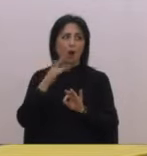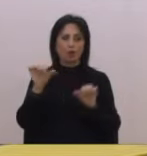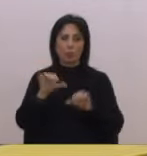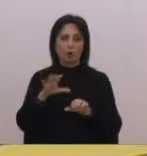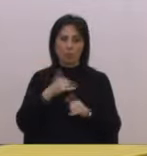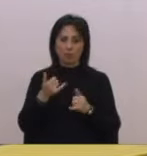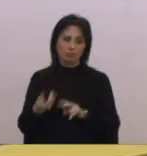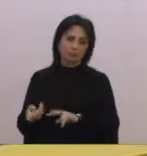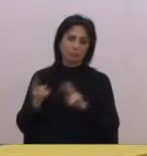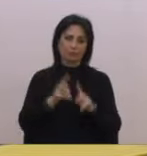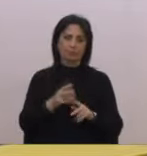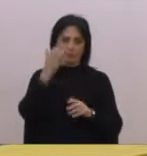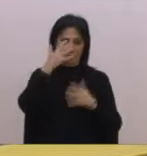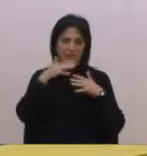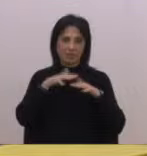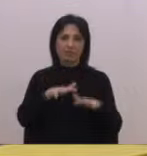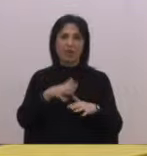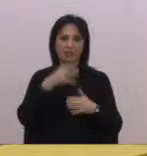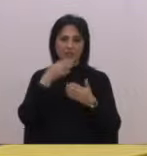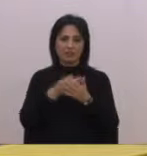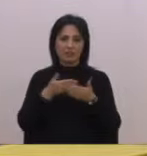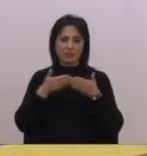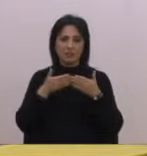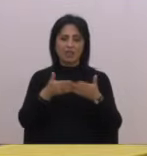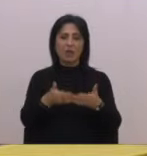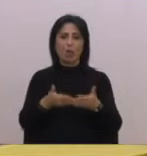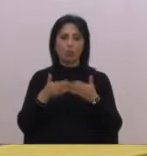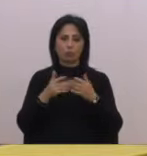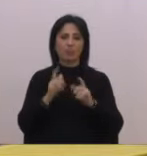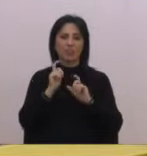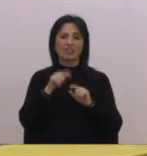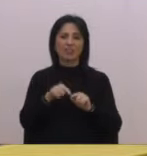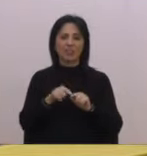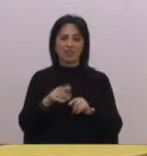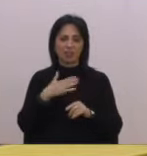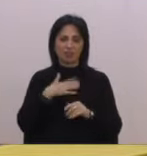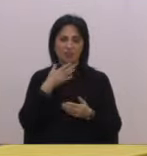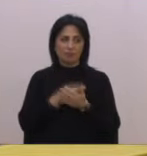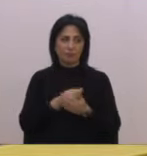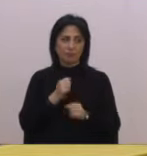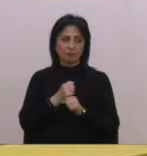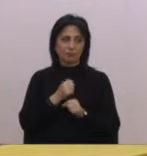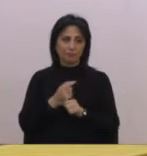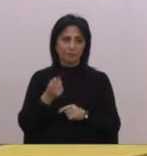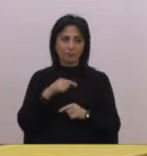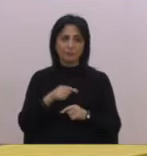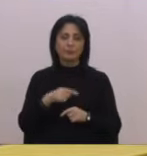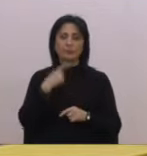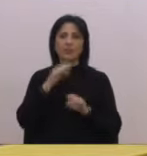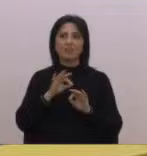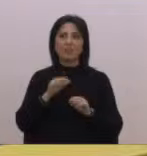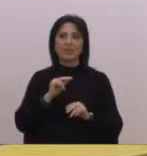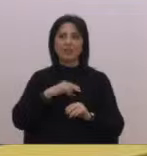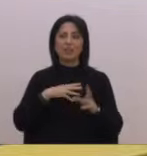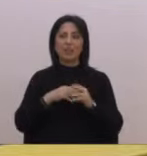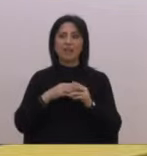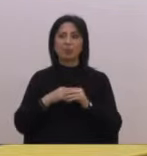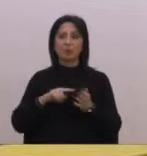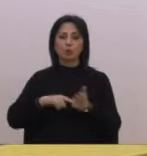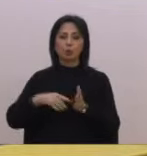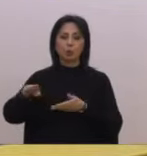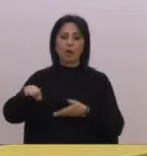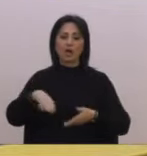chven shauzvaze sanaosno shesatsloblobebi davkarget ase unda აღინიშნოს თანამშრომლობა შუა